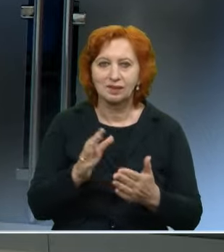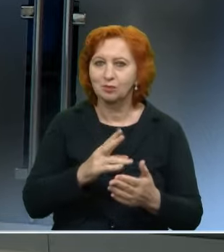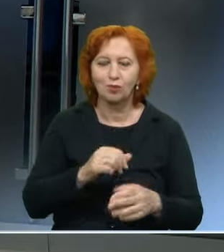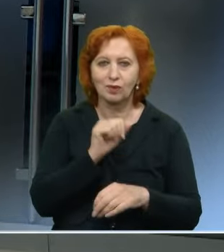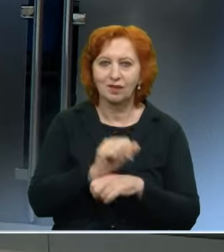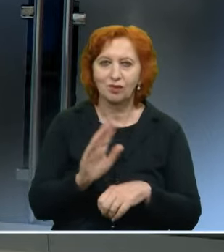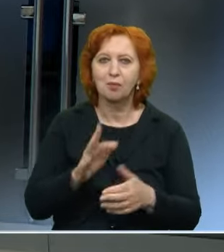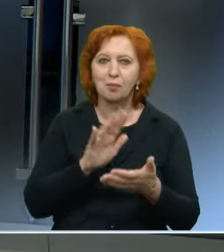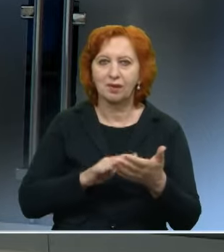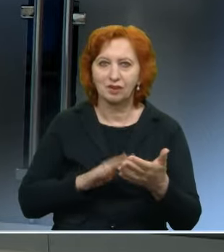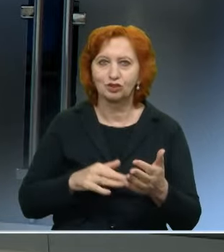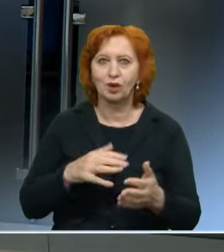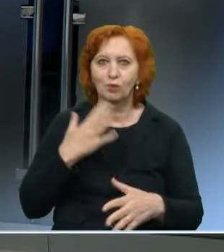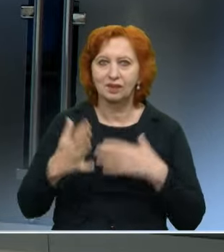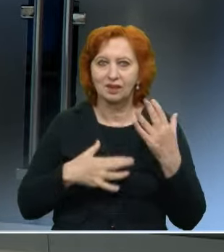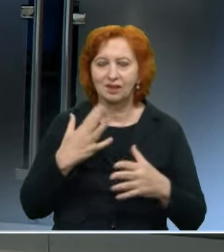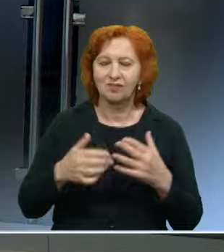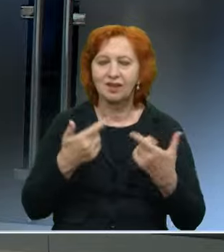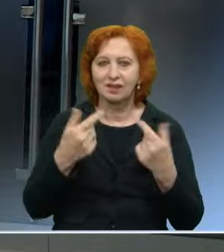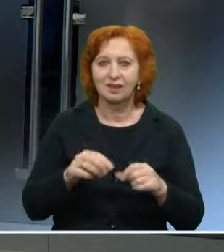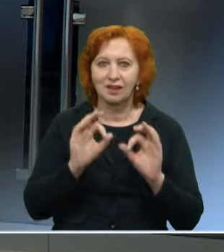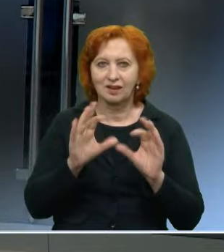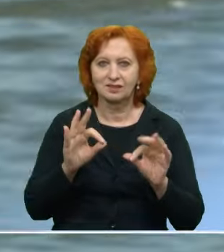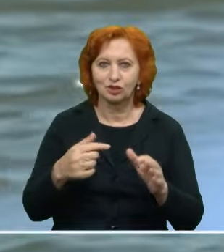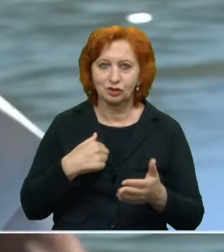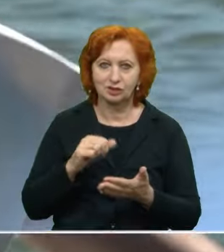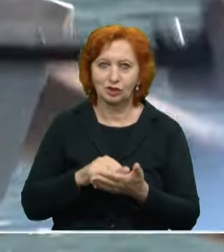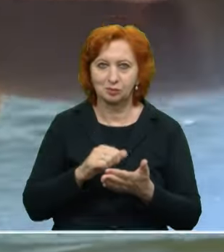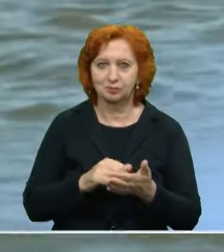останавливаются и продолжают тренироваться. Где и как, расскажут мои коллеги.